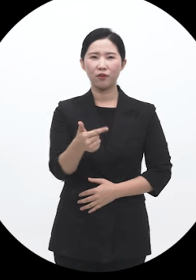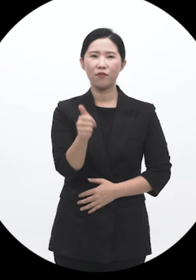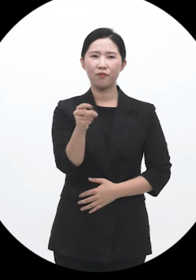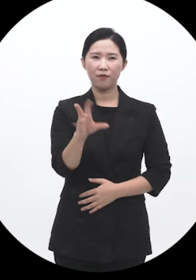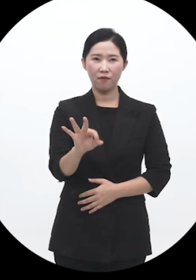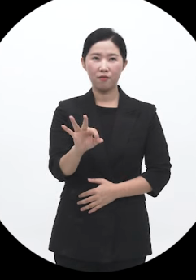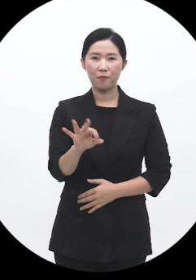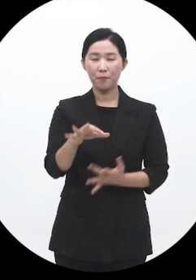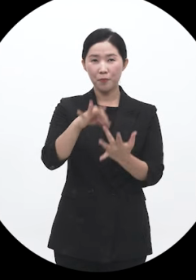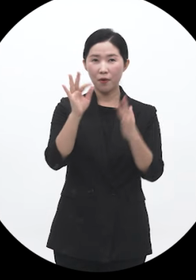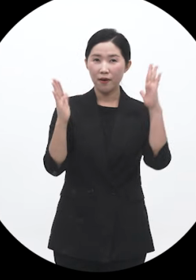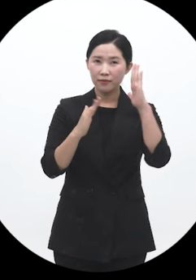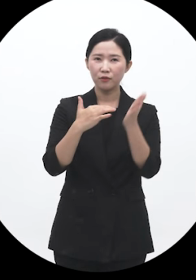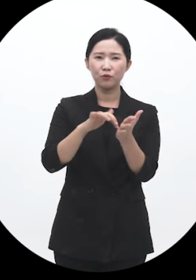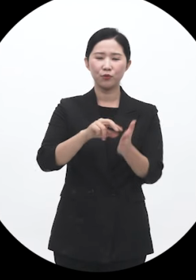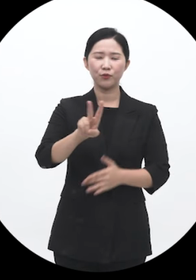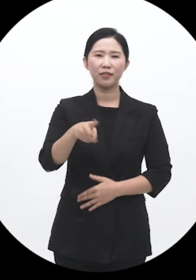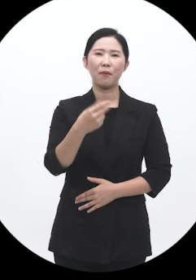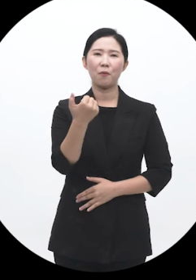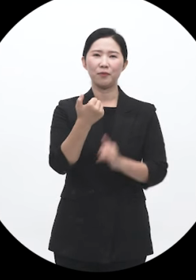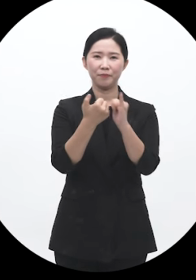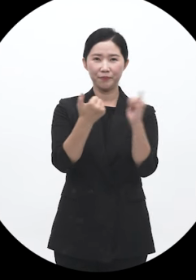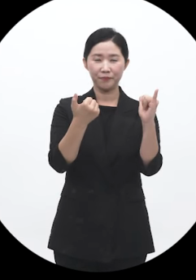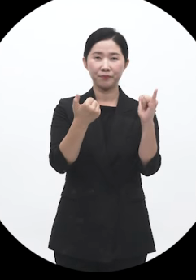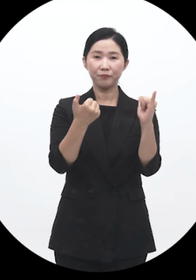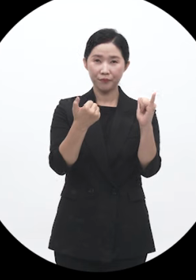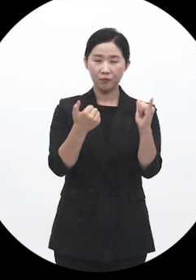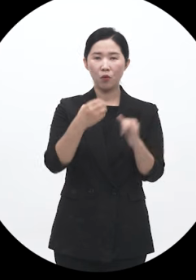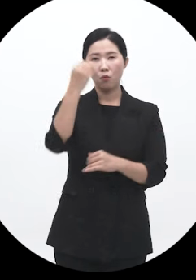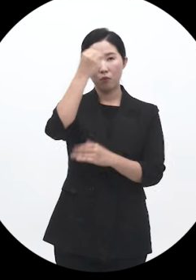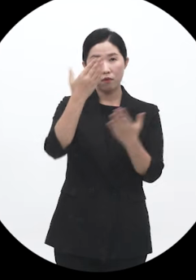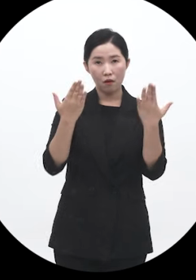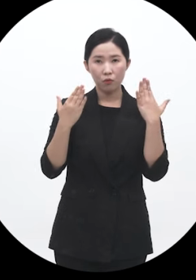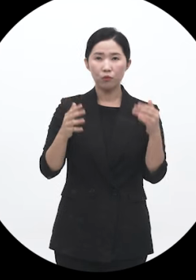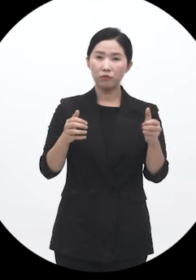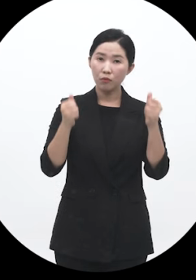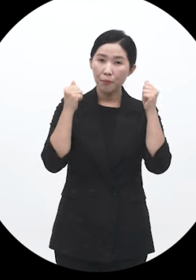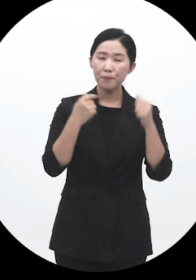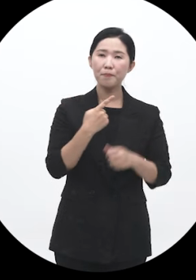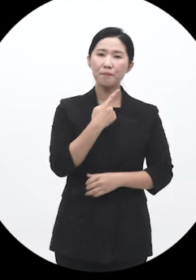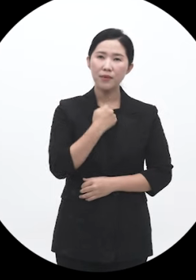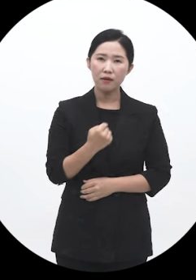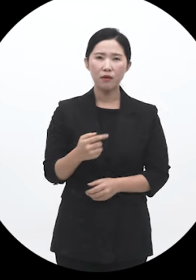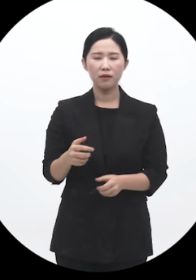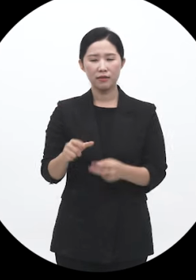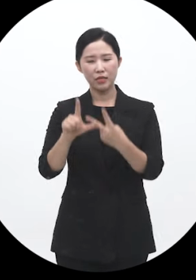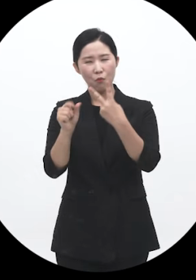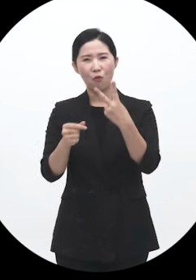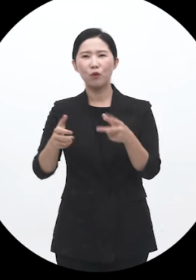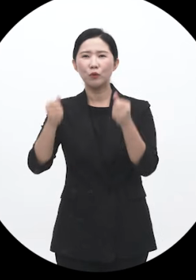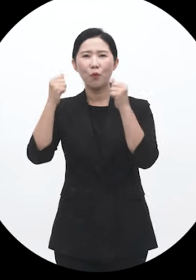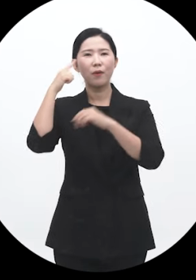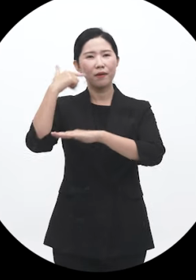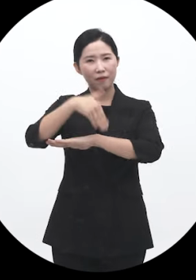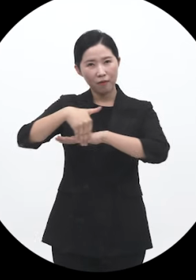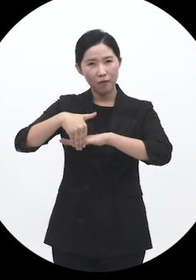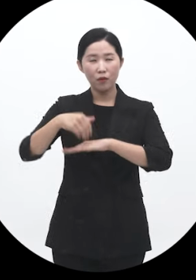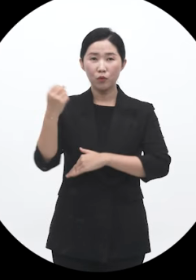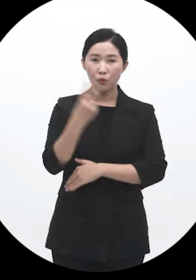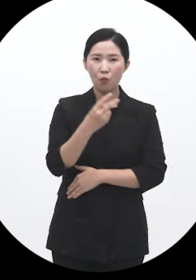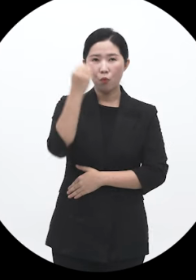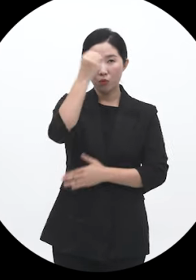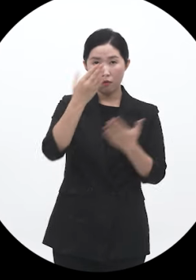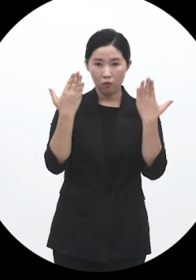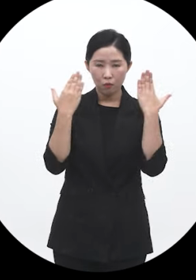자격은 고등학교 졸업 및 졸업 예정자 또는 고등학교 졸업 동등 이상의 학력이 있다고